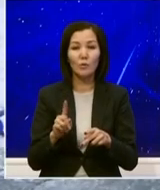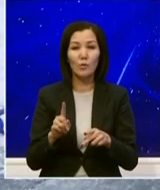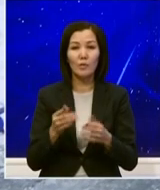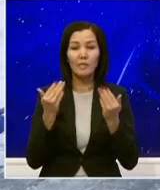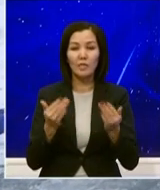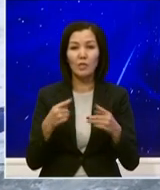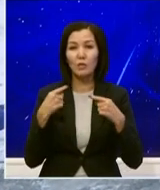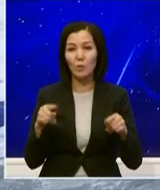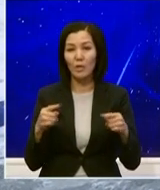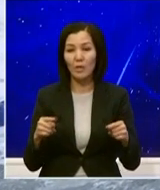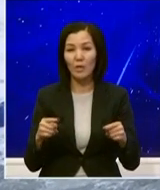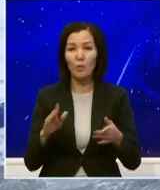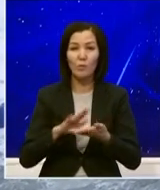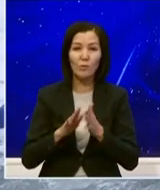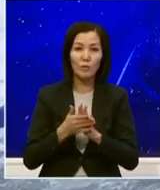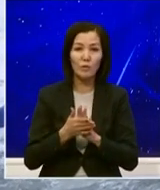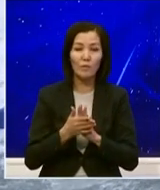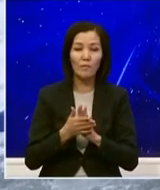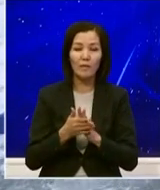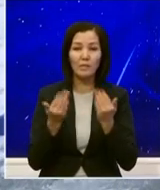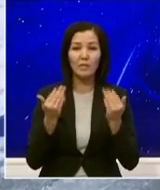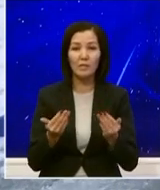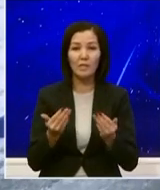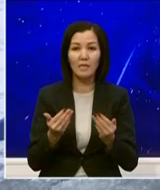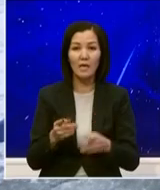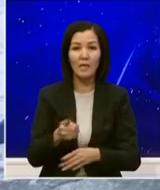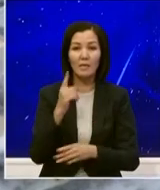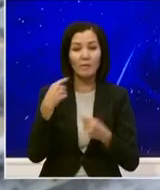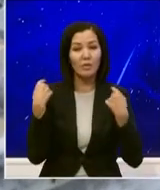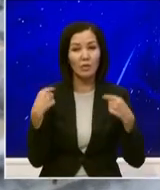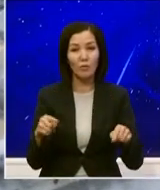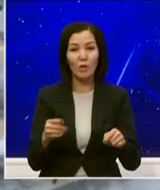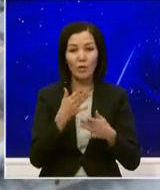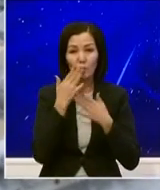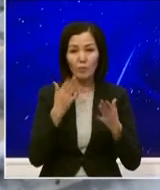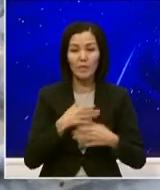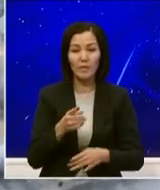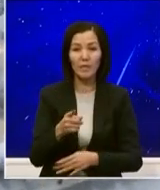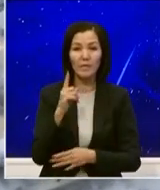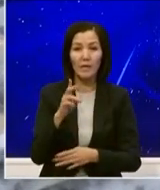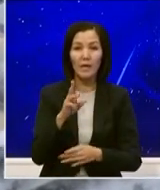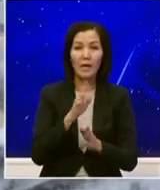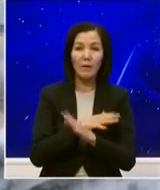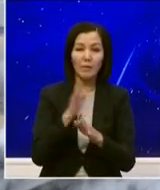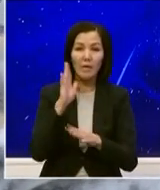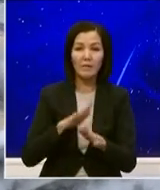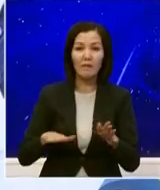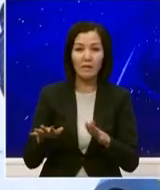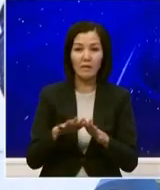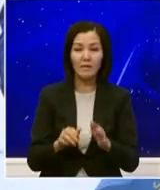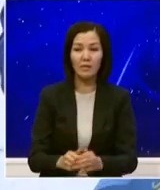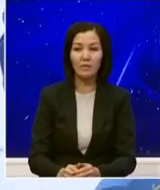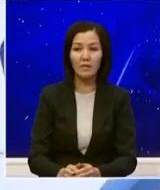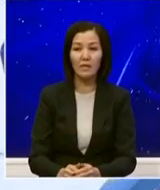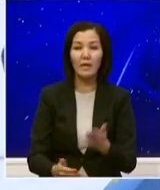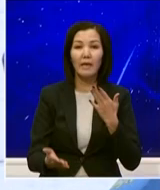совершенно другие, условия более суровые и добыча иная. Одно из излюбленных мест рыбаков – Капшагайское водохранилище.